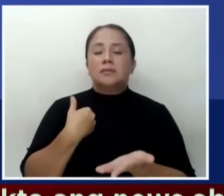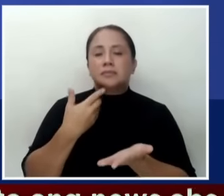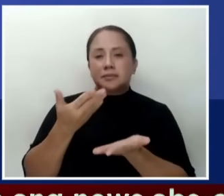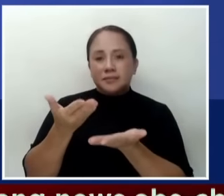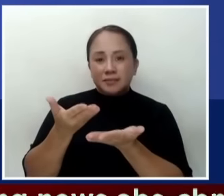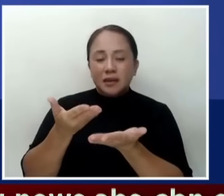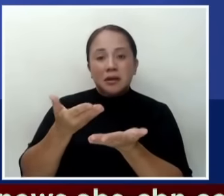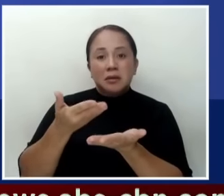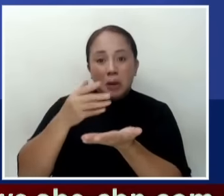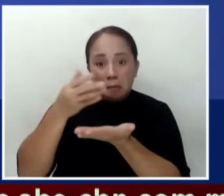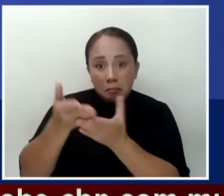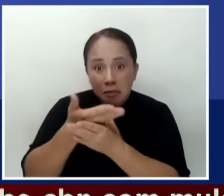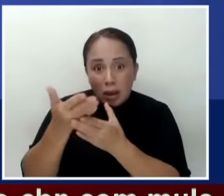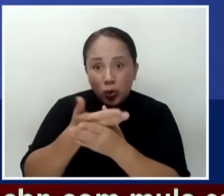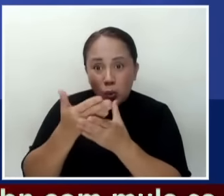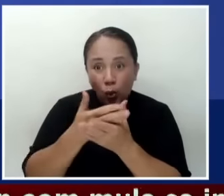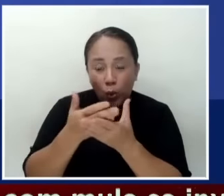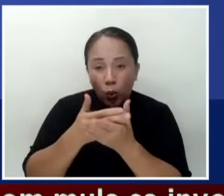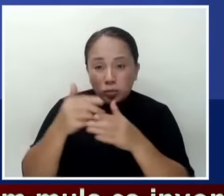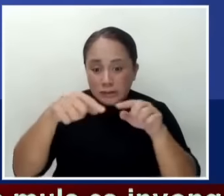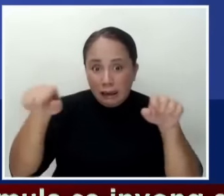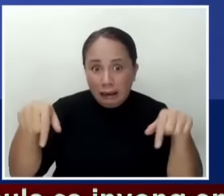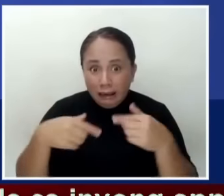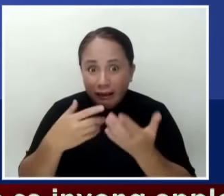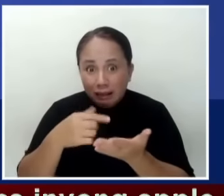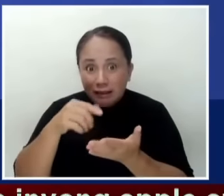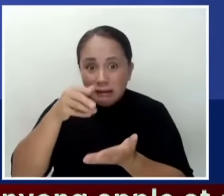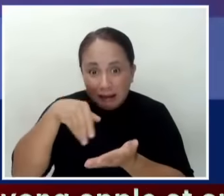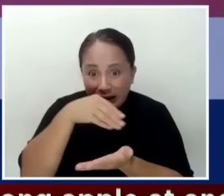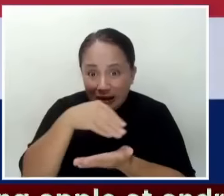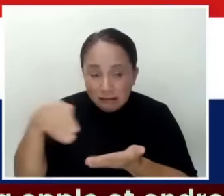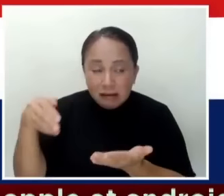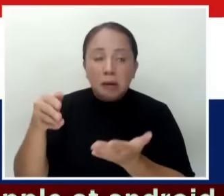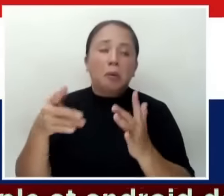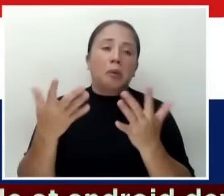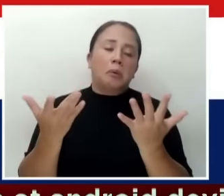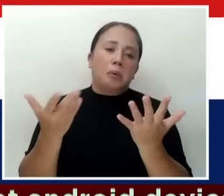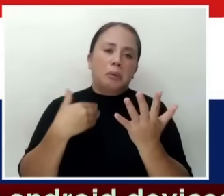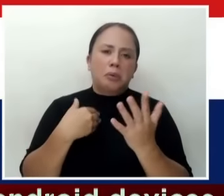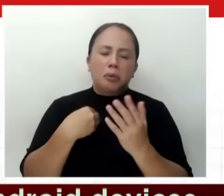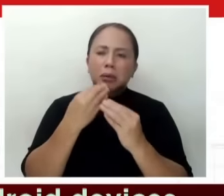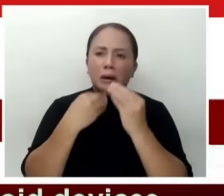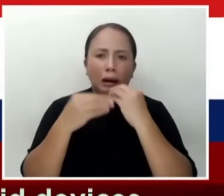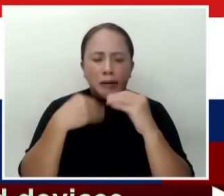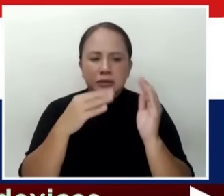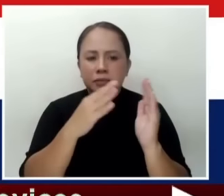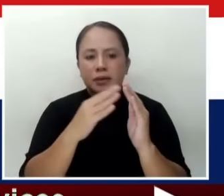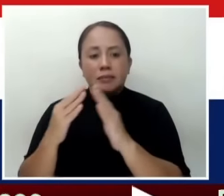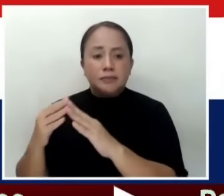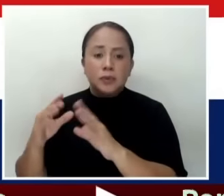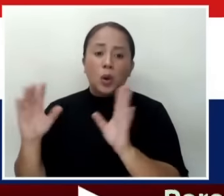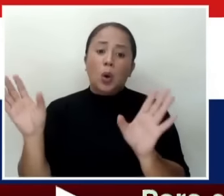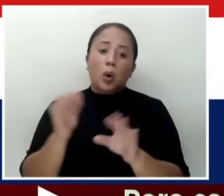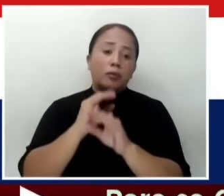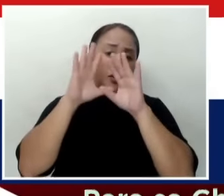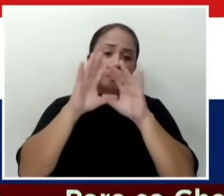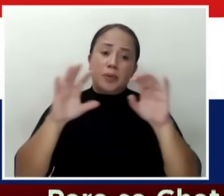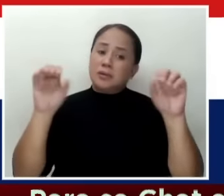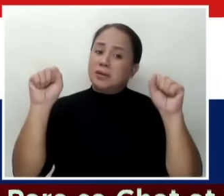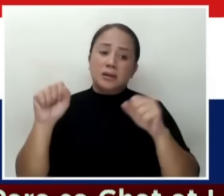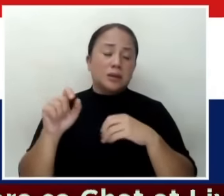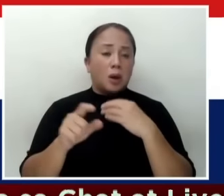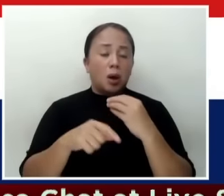mga importante sa Noche Buena, ng mga bahay-bahay? Wala namang pahayag ang Office of the President tungkol sa mga sinabi